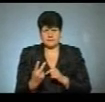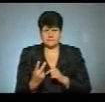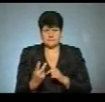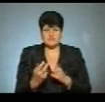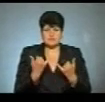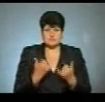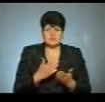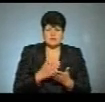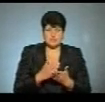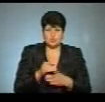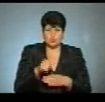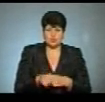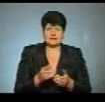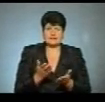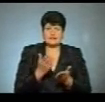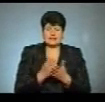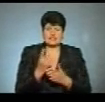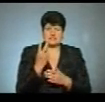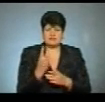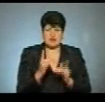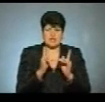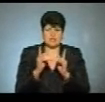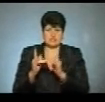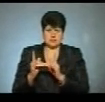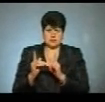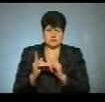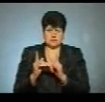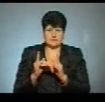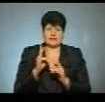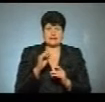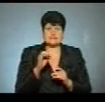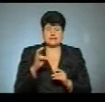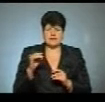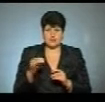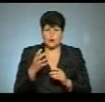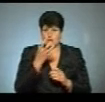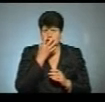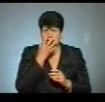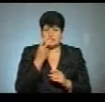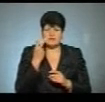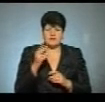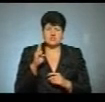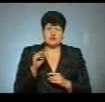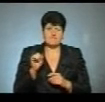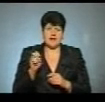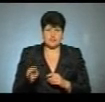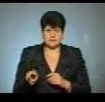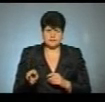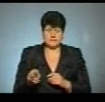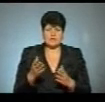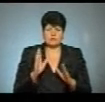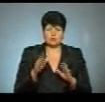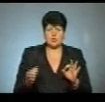ситуації ми знаходимося тут, де є два ліжкомісця, тобто є кисневий концентратор і два апарати ШВЛ, які